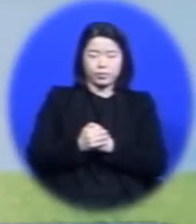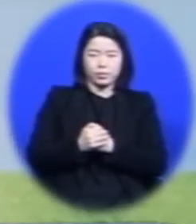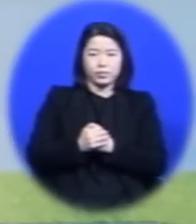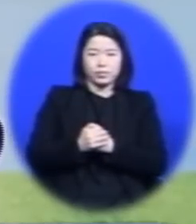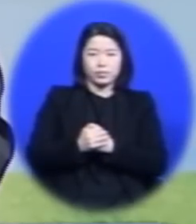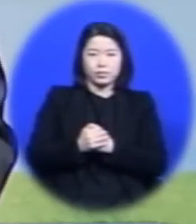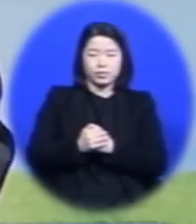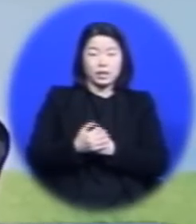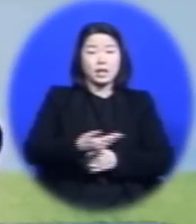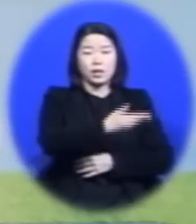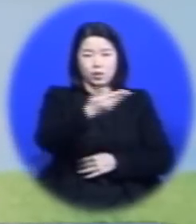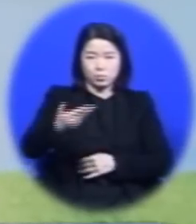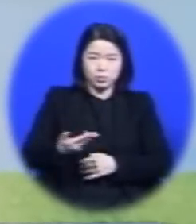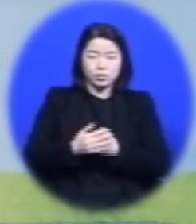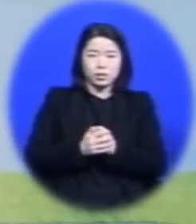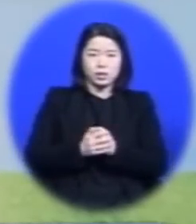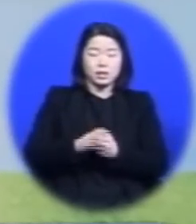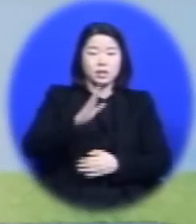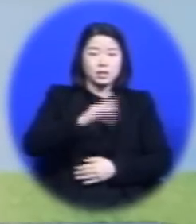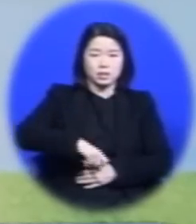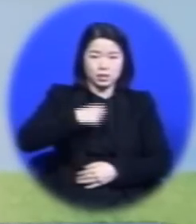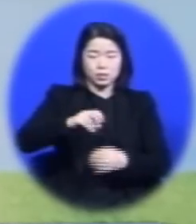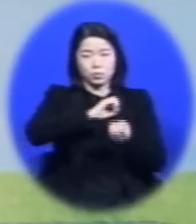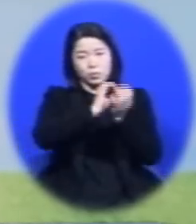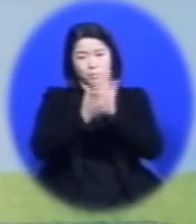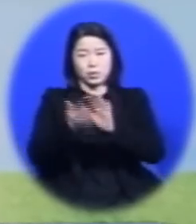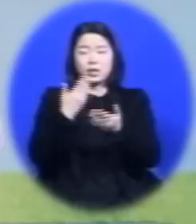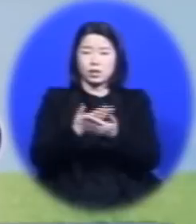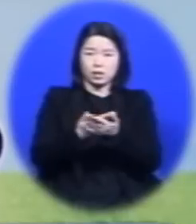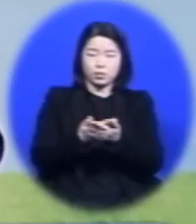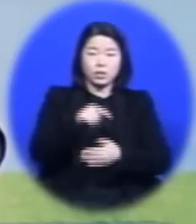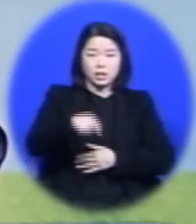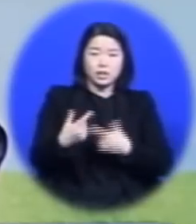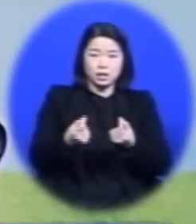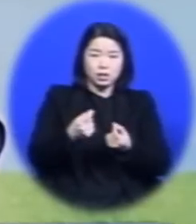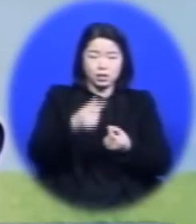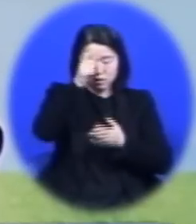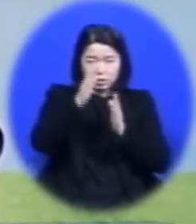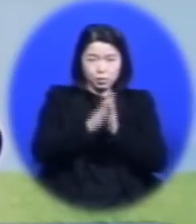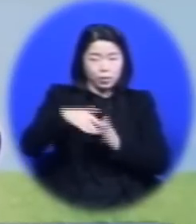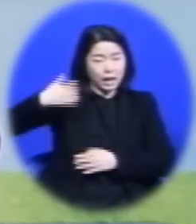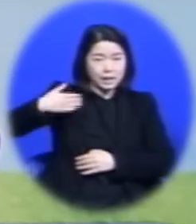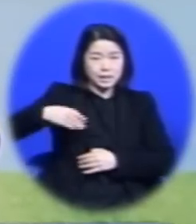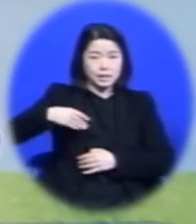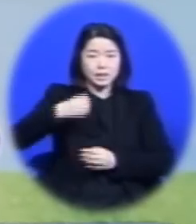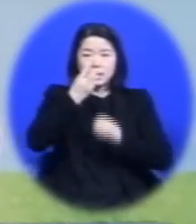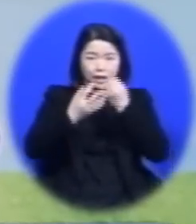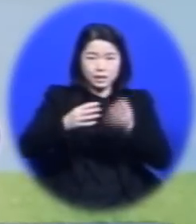혀요 여러분 가 꽃을 피우게 해 달라고 이런 기도가 아직 나오지